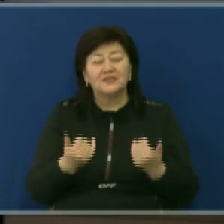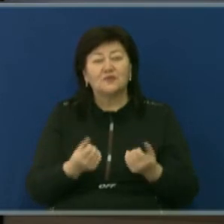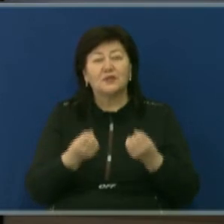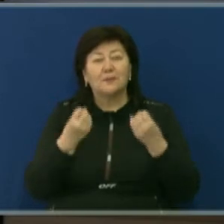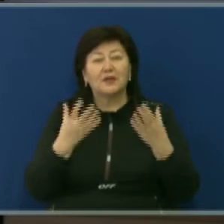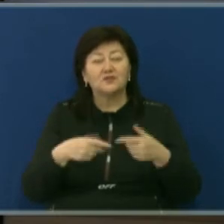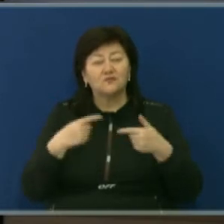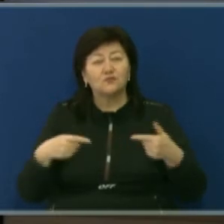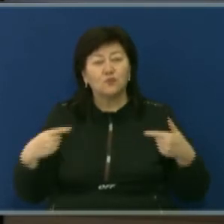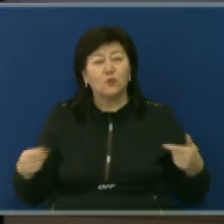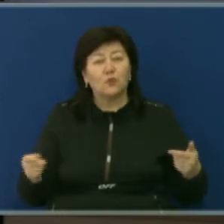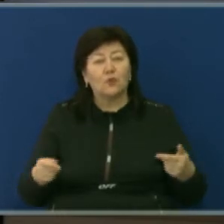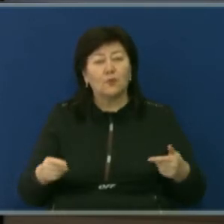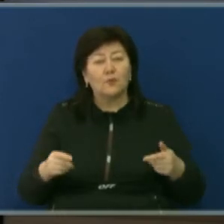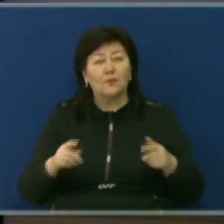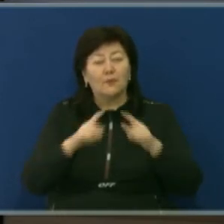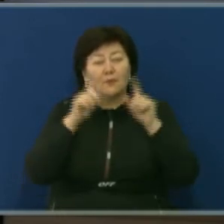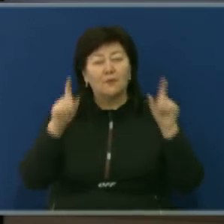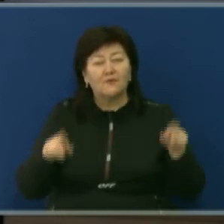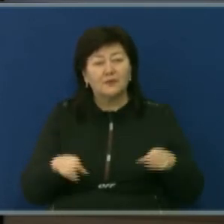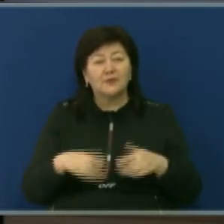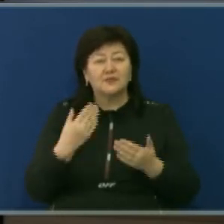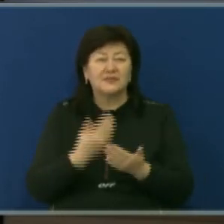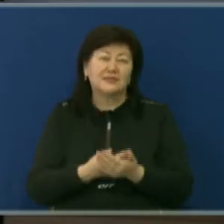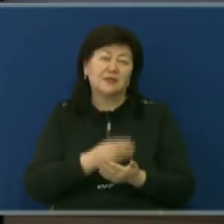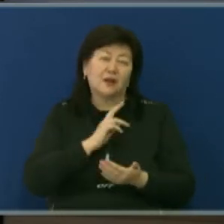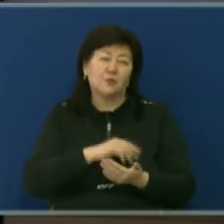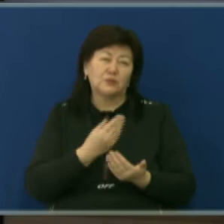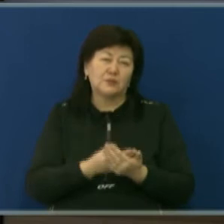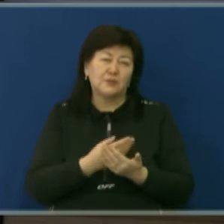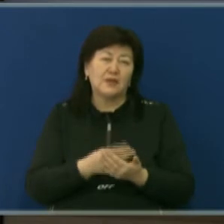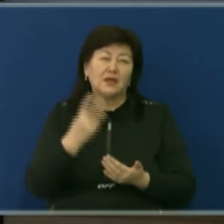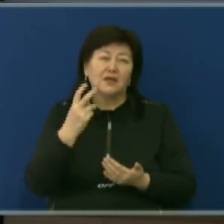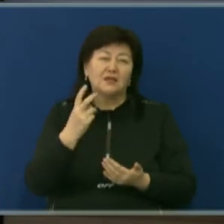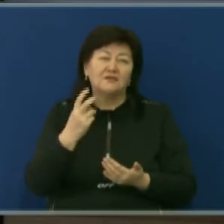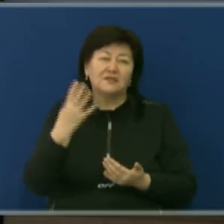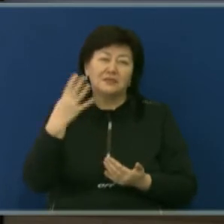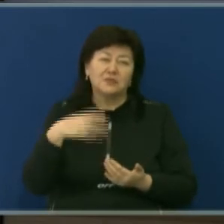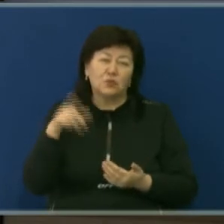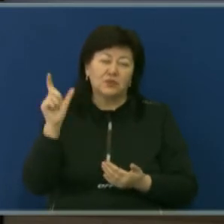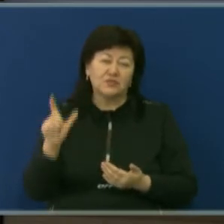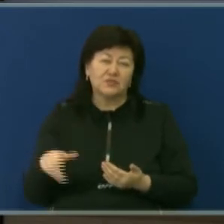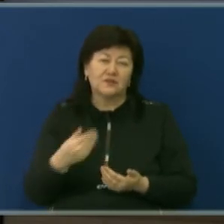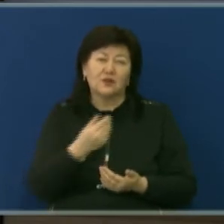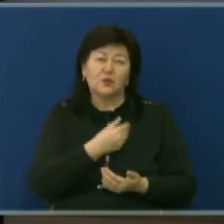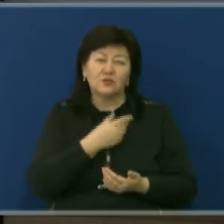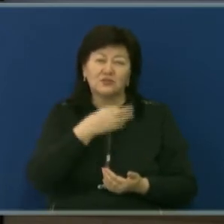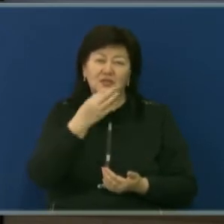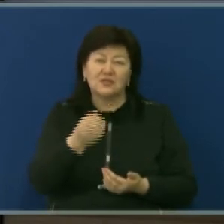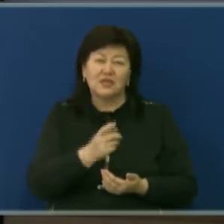формате. У нас здесь работает более 240 человек, поэтому, так скажем,